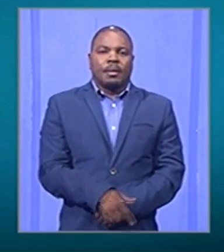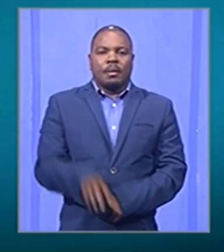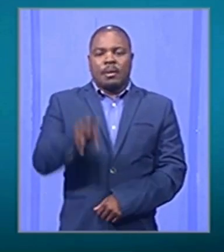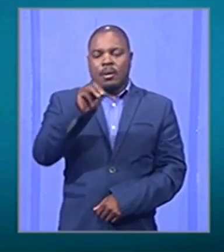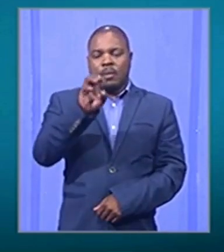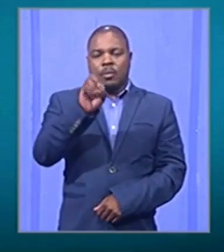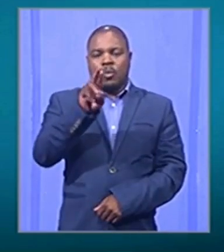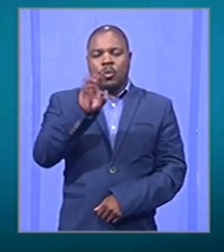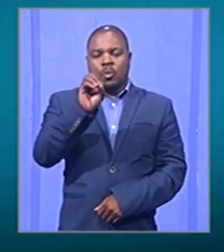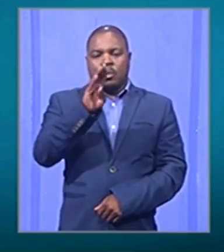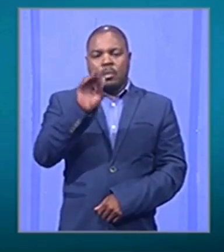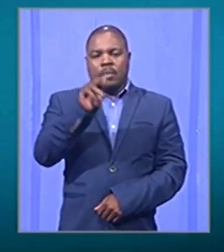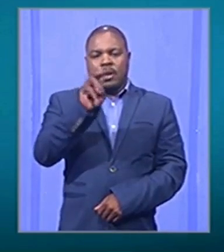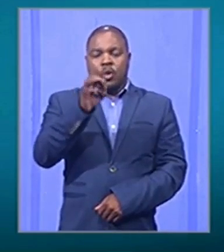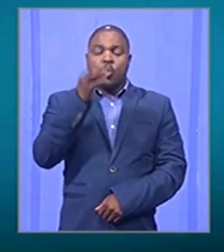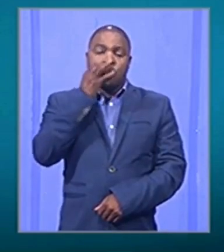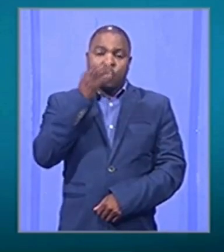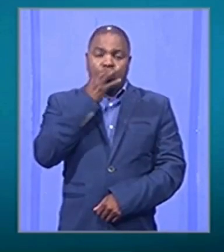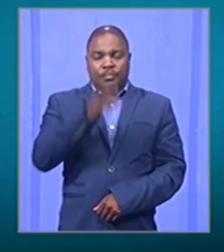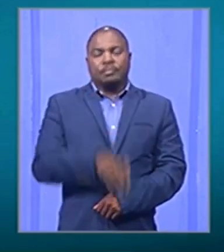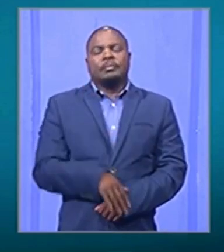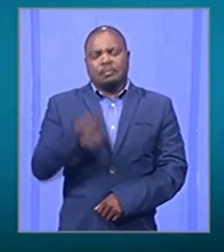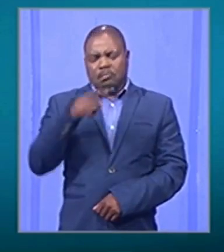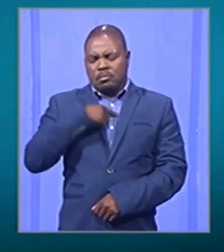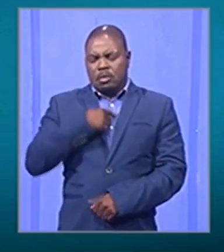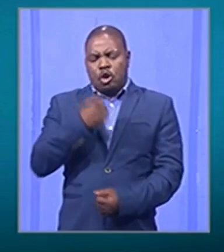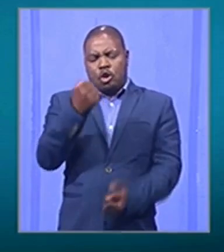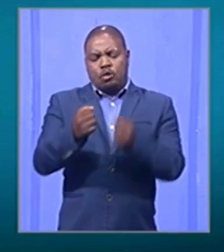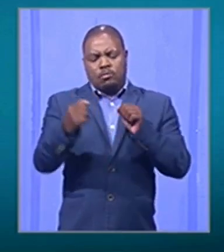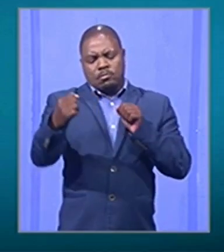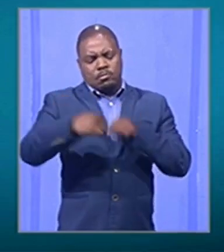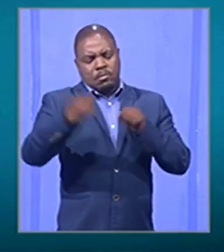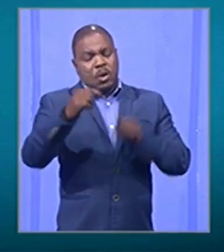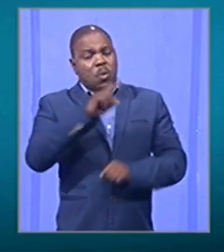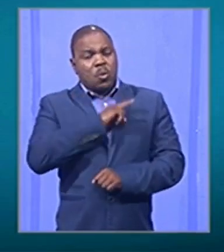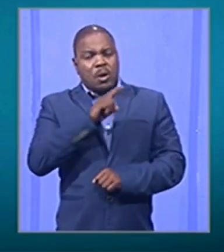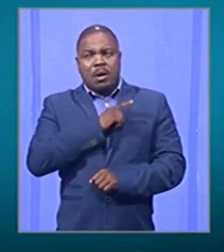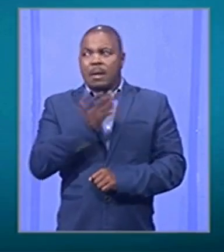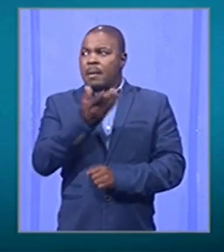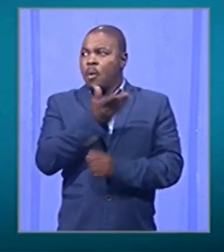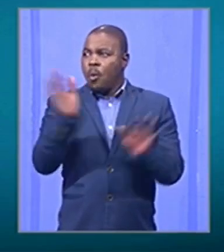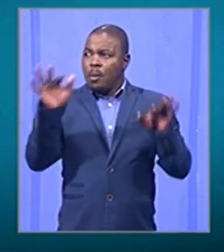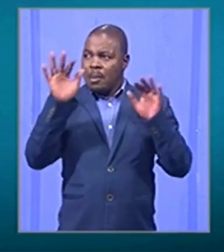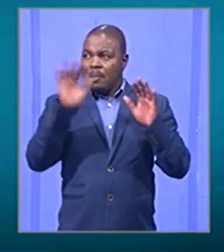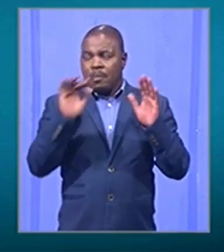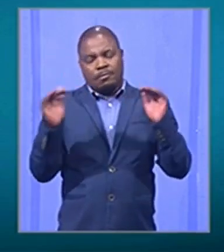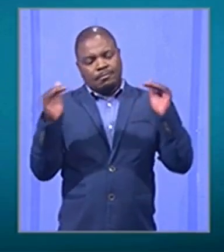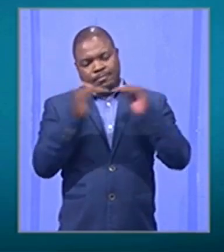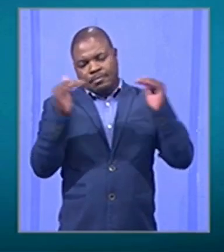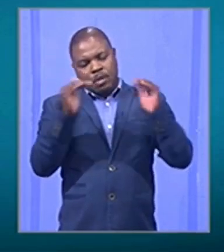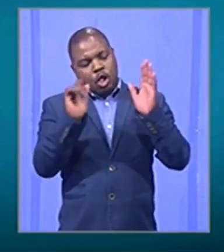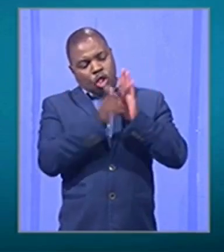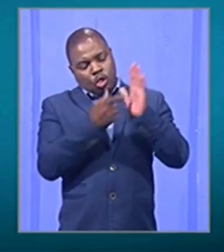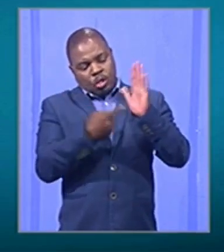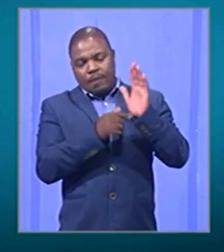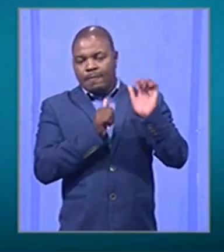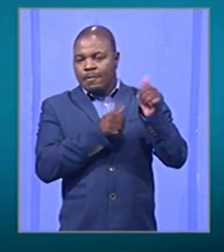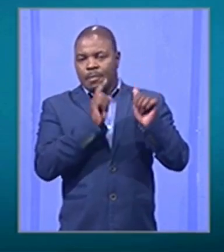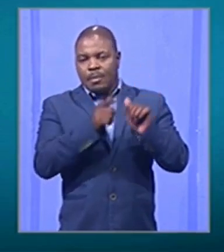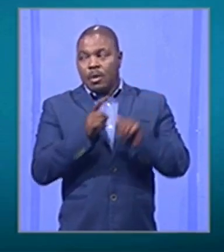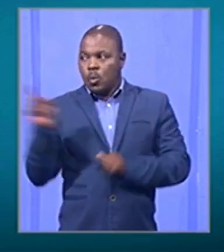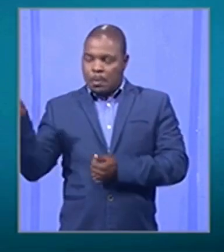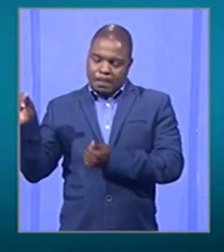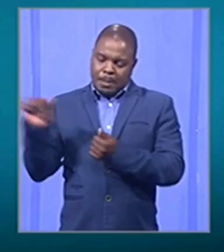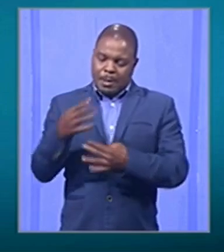Michael Morobane ene a re ke dumalana le kgotlatshekelo ka gonne ga go ope o go godimo ga molao a boele go